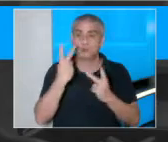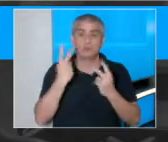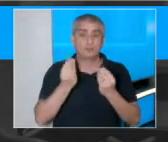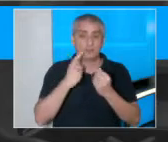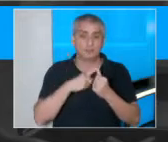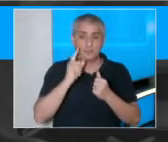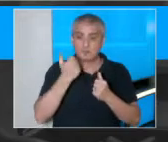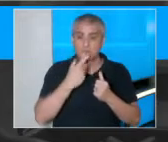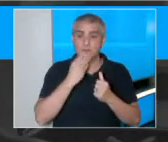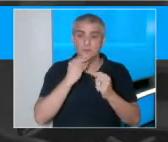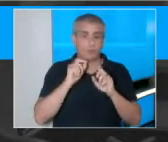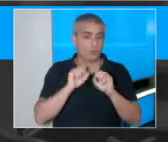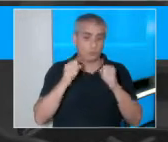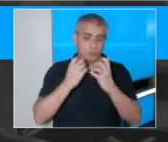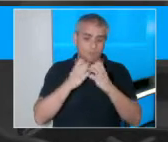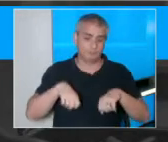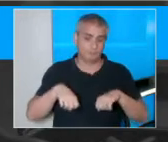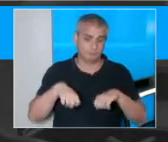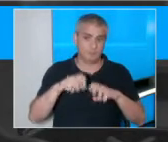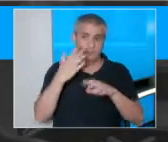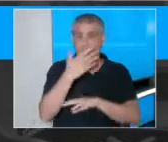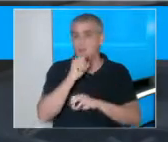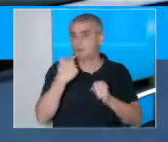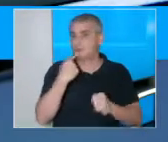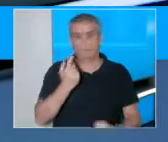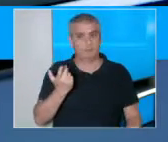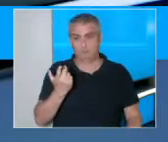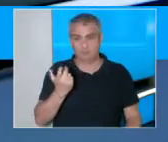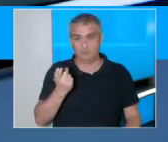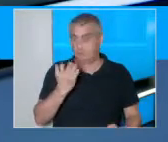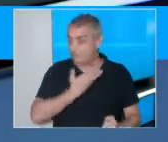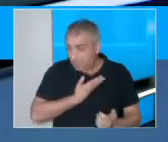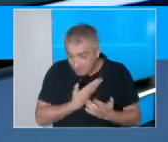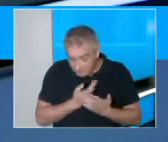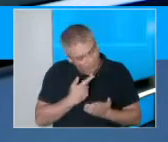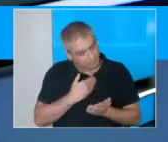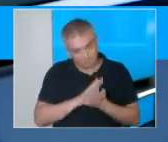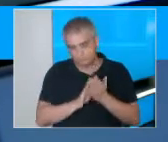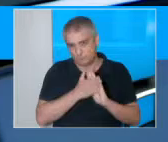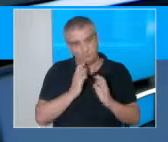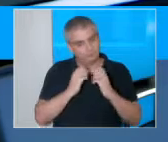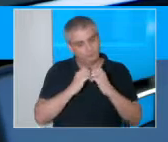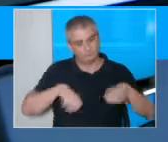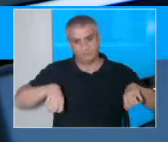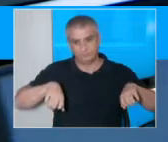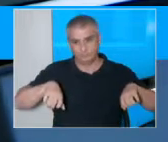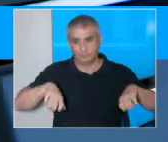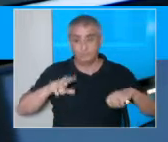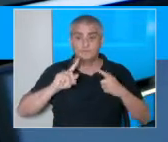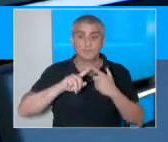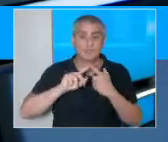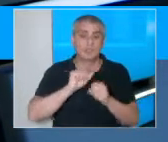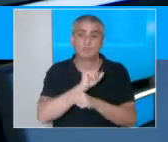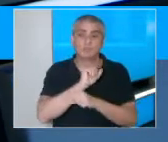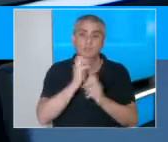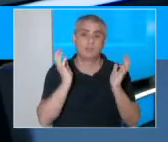דברים. ראשית, יהדות התורה הייתה מתפרקת. דגל התורה הבהירה להם חד משמעית. אם אתם מקבלים את ההצעה הזאת, אנחנו לא יותר ביחד. בית